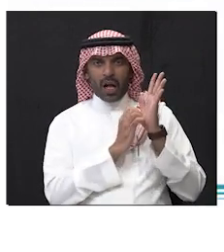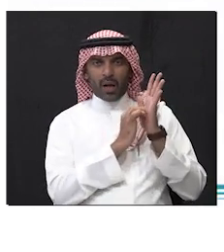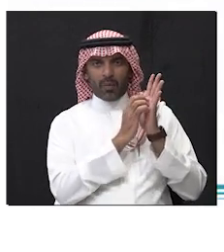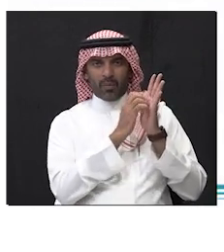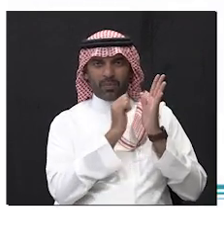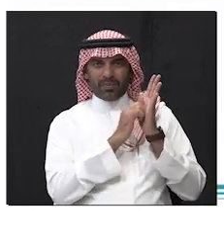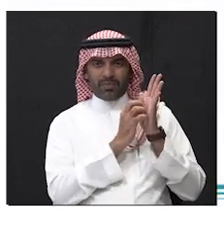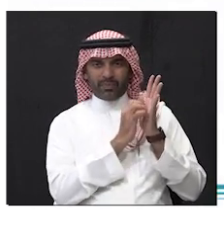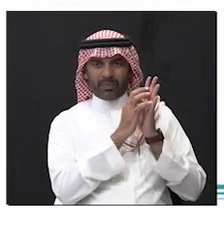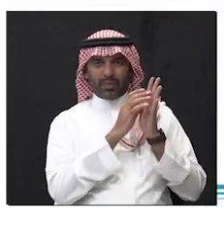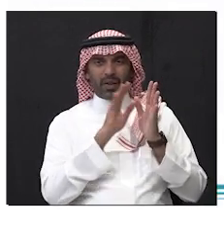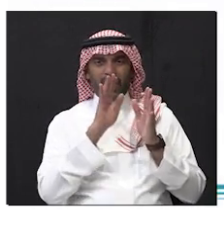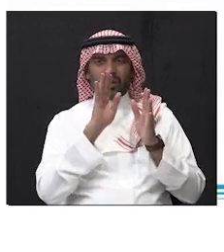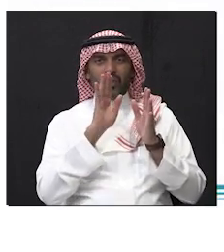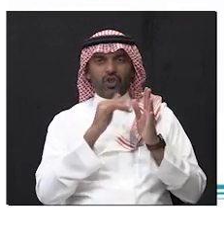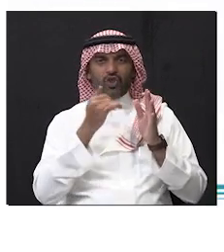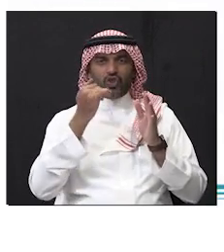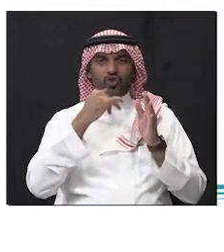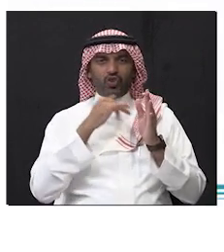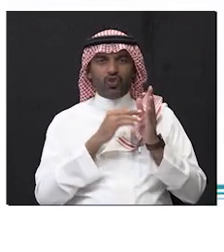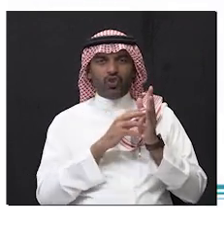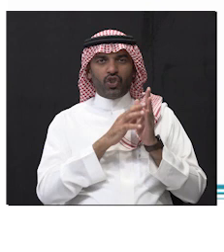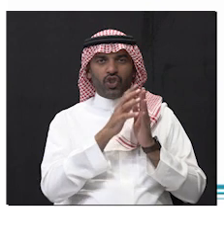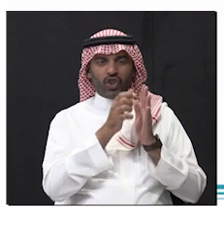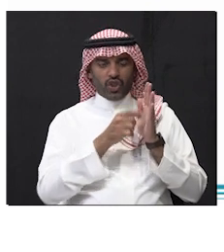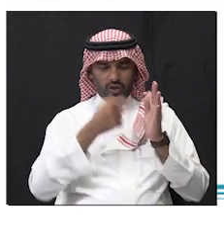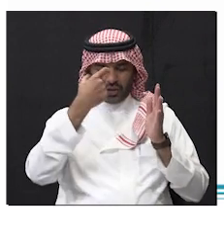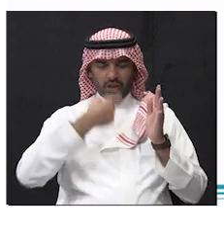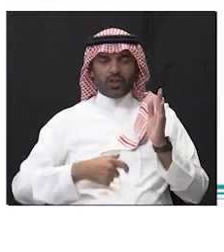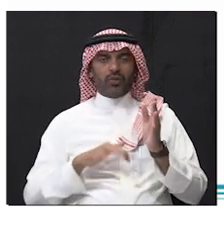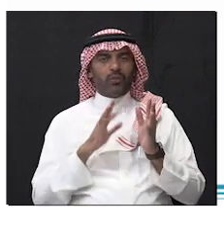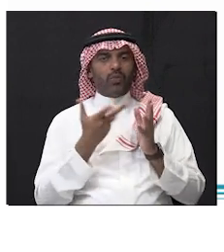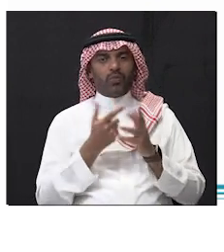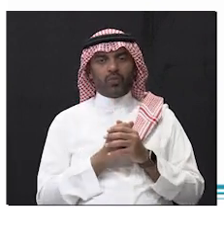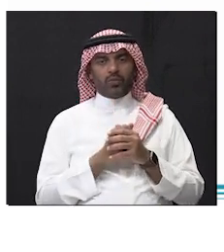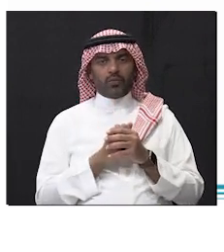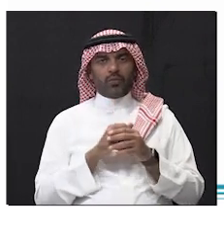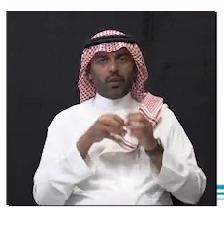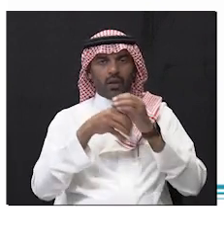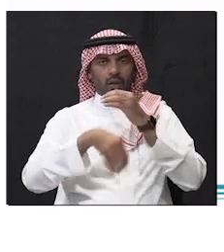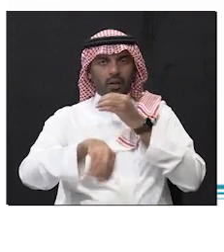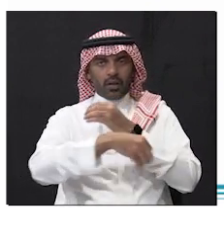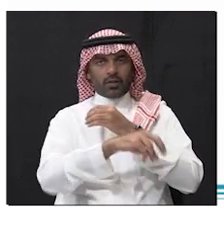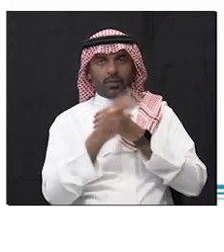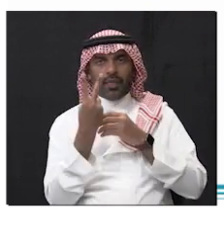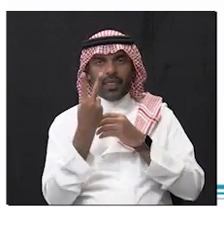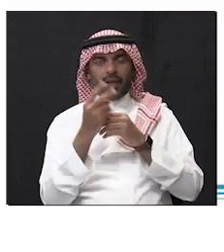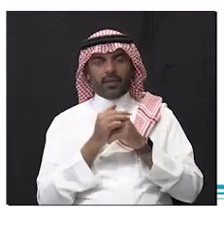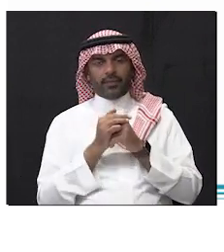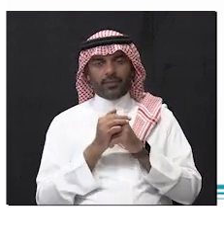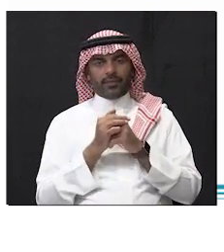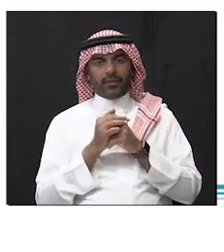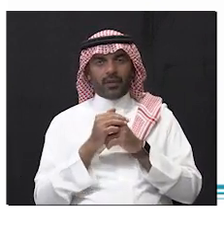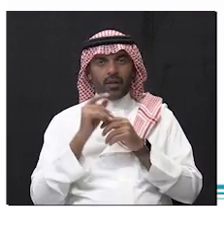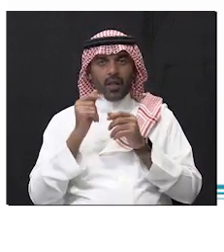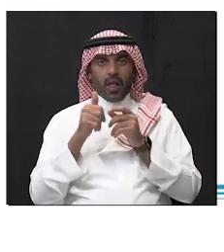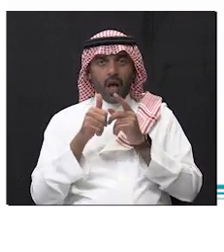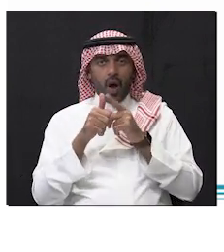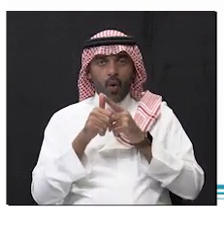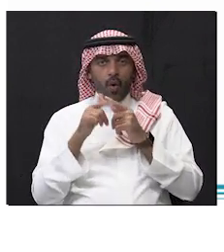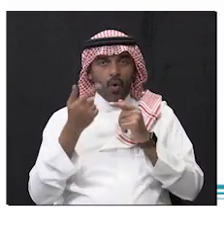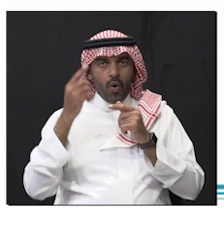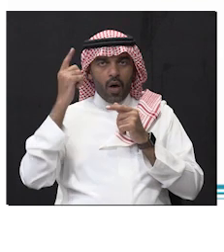هل يتكون من ثلاثة أقسام؟ لا، يتكون من قسمين: القسم الأول رأس